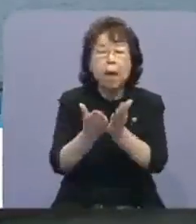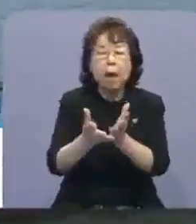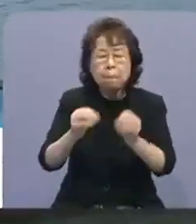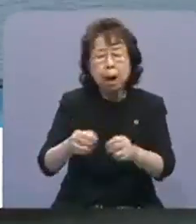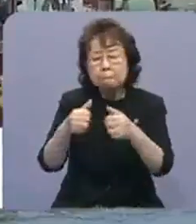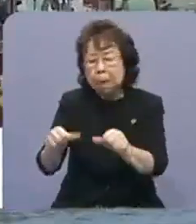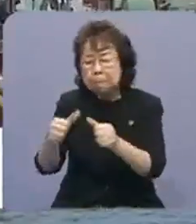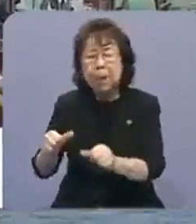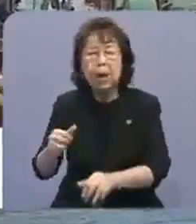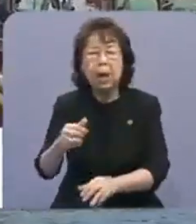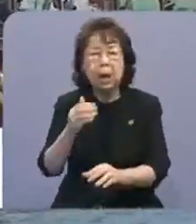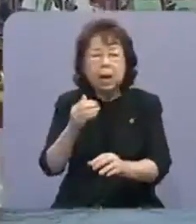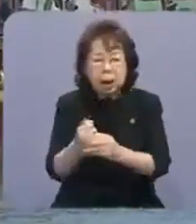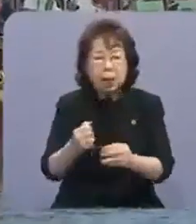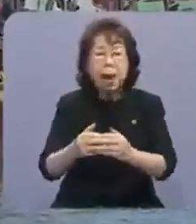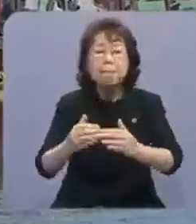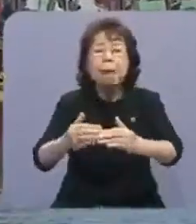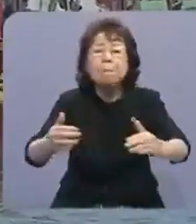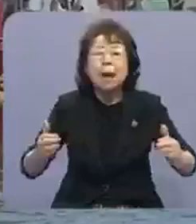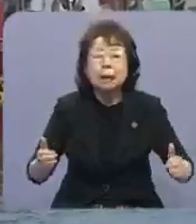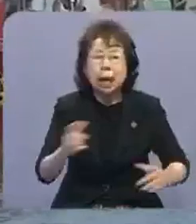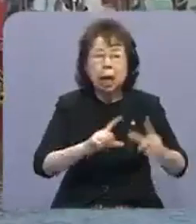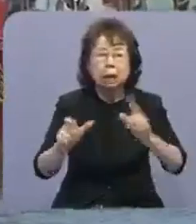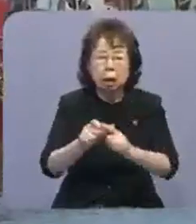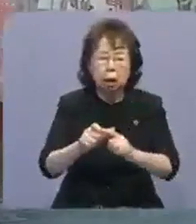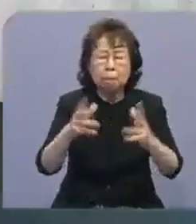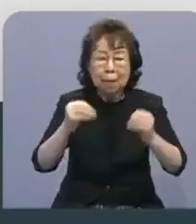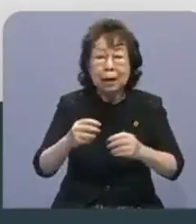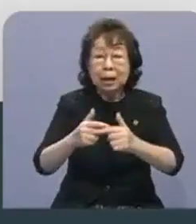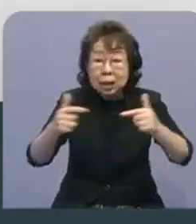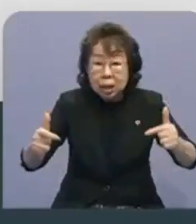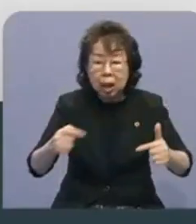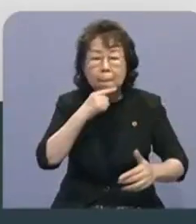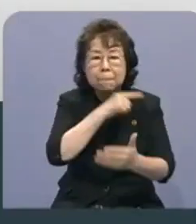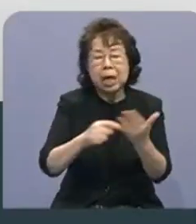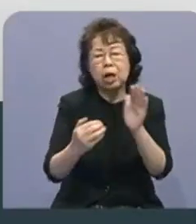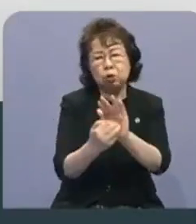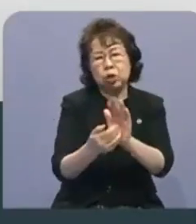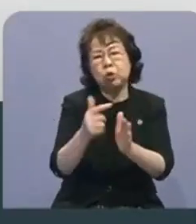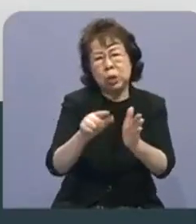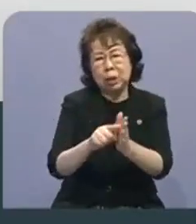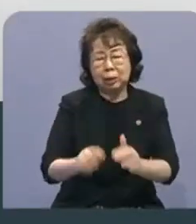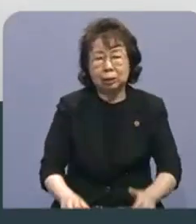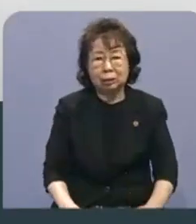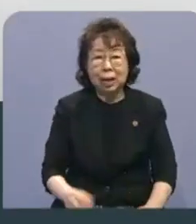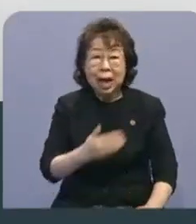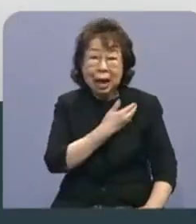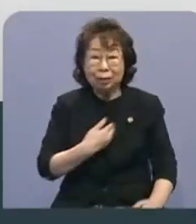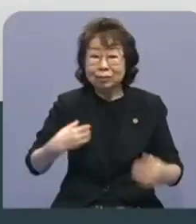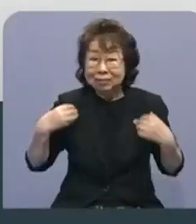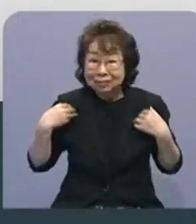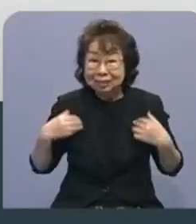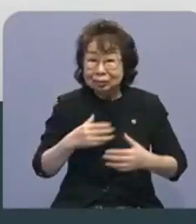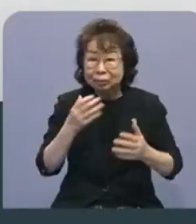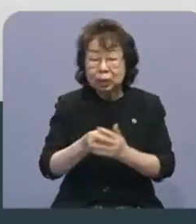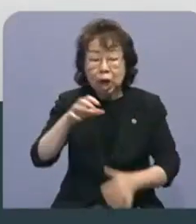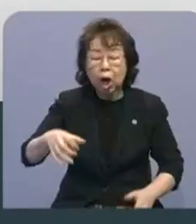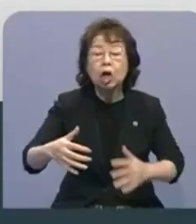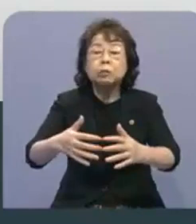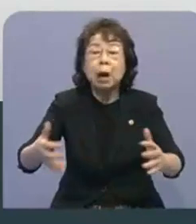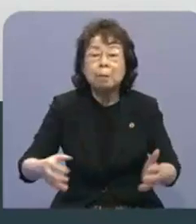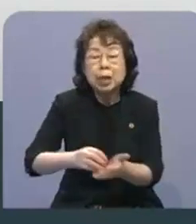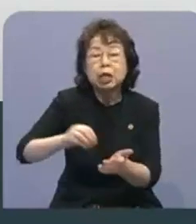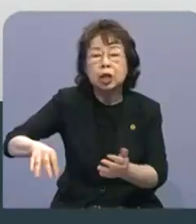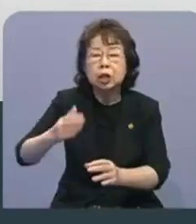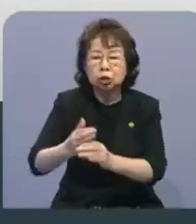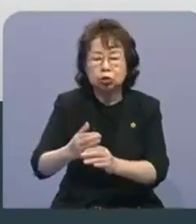부서지다 보니 방파제를 늘려 피해를 줄이기 위해서입니다. 해운대구청은 공사를 하기 위해 주변의 방파제를 일부 철거했는데